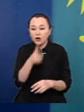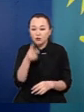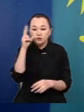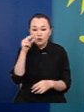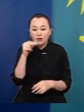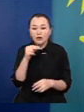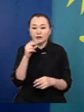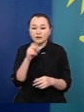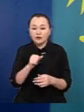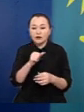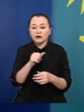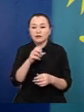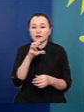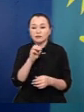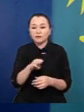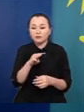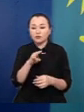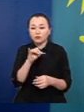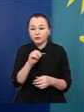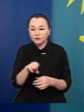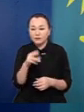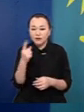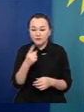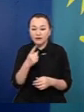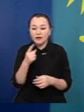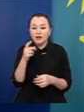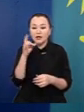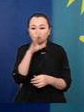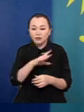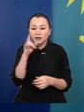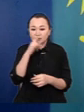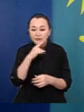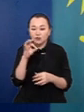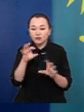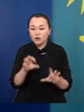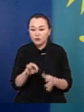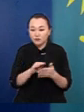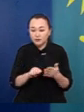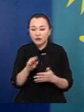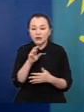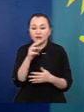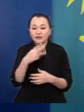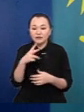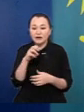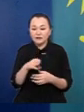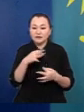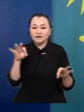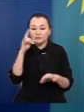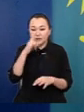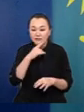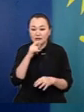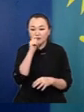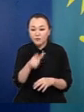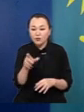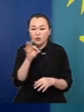На основании статьи 3 пункта 1 Закона Республики Казахстан об амнистии в связи с 30-летием независимости Республики